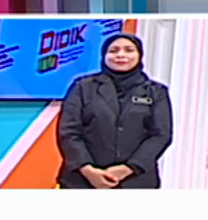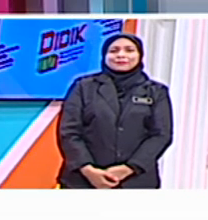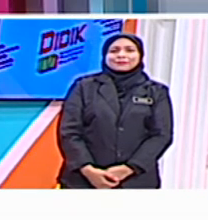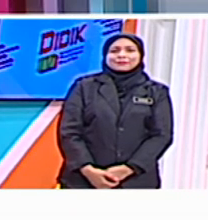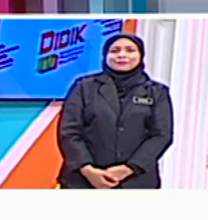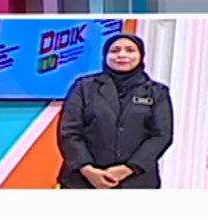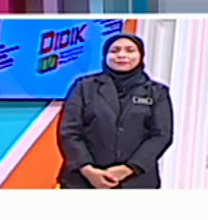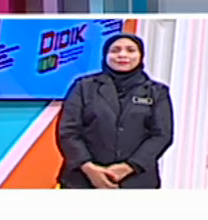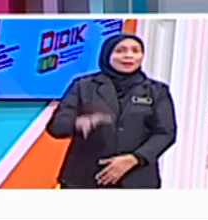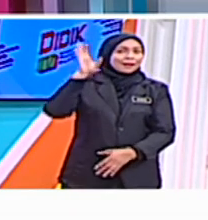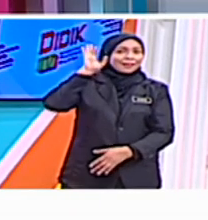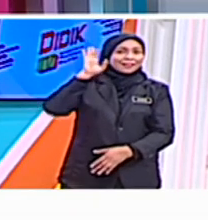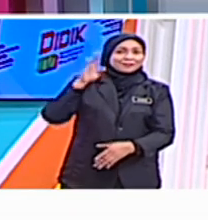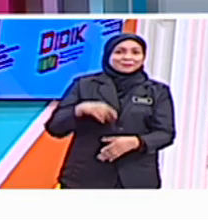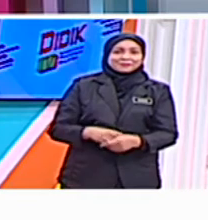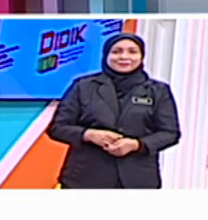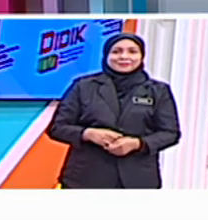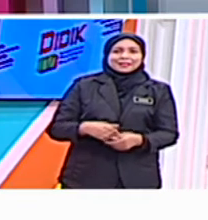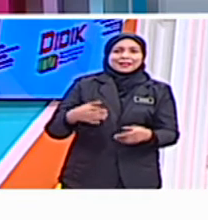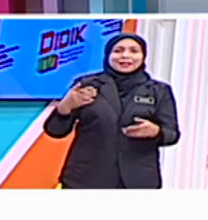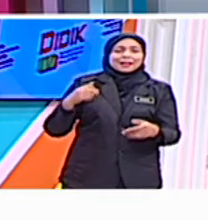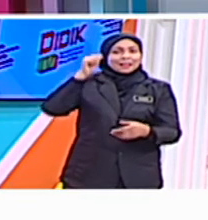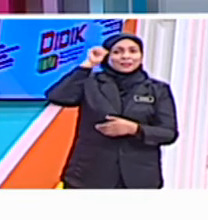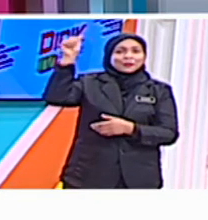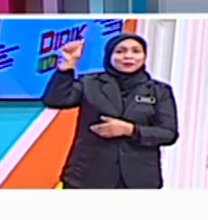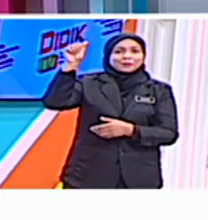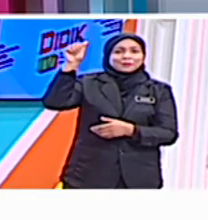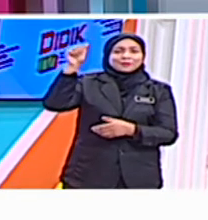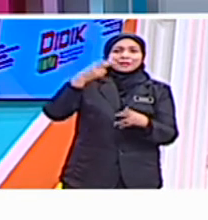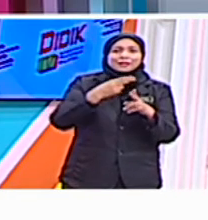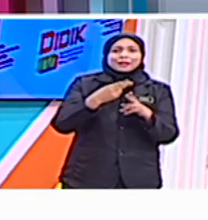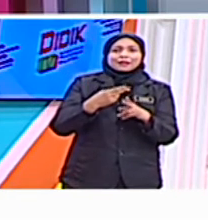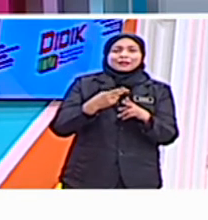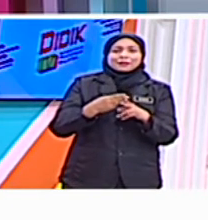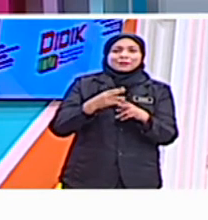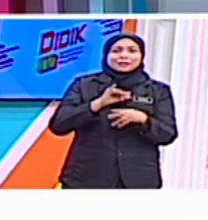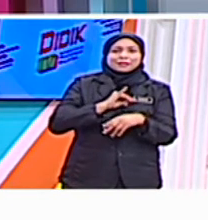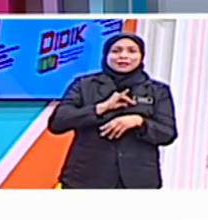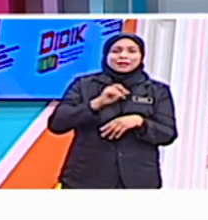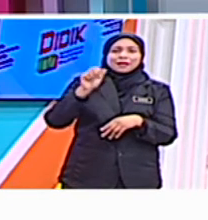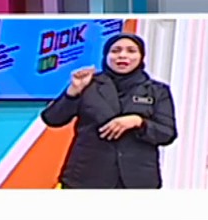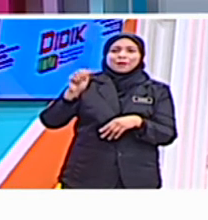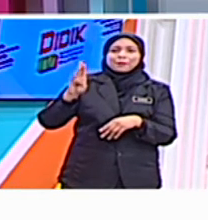Abran dengar tak? Abran dengar tak? Assalamualaikum. Saya Muhammad.